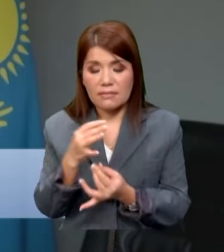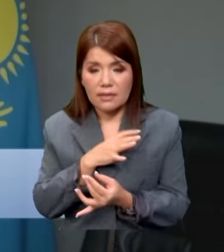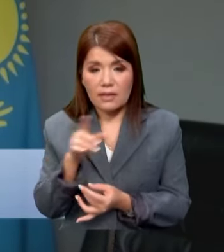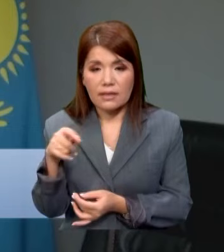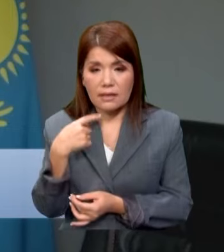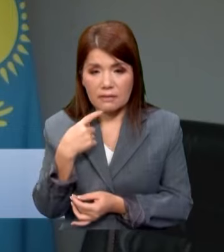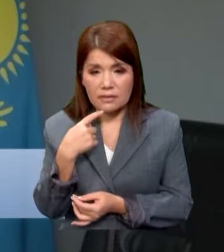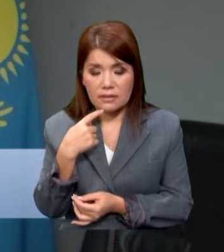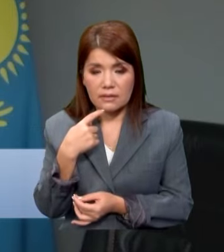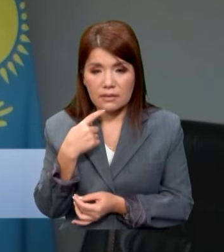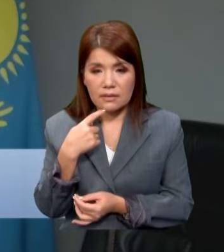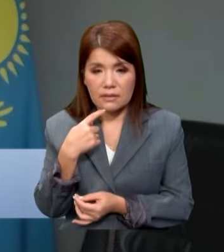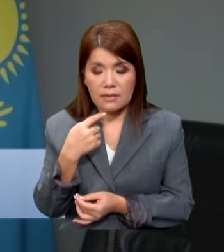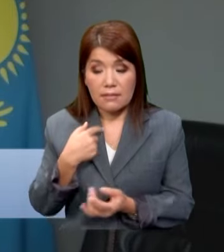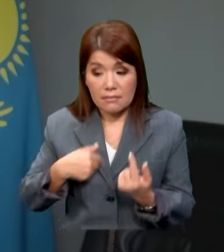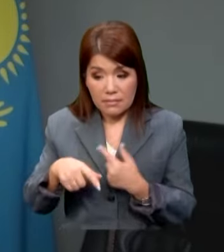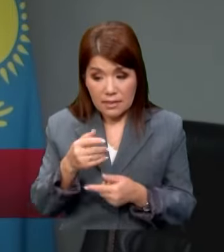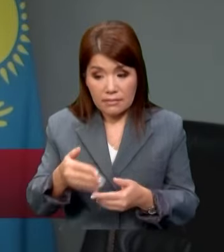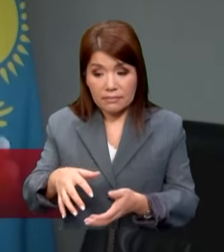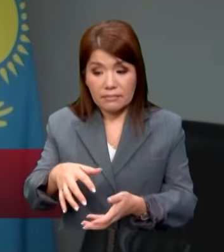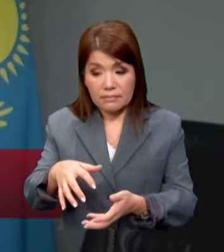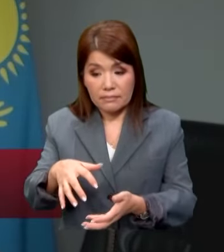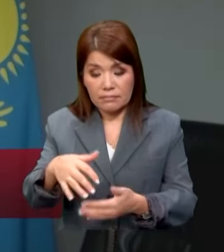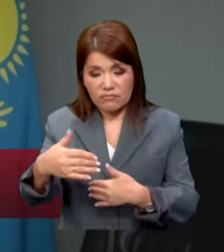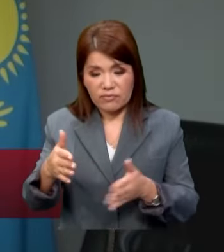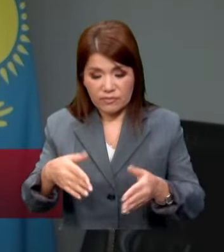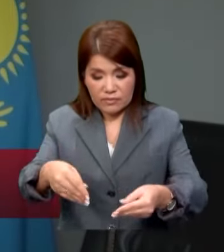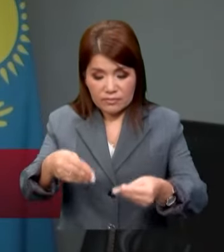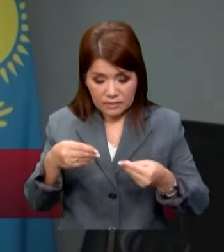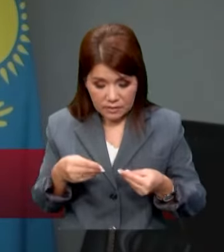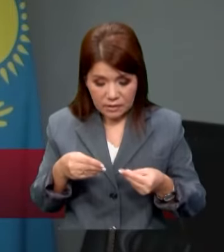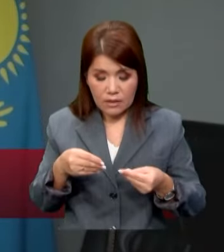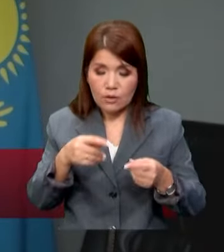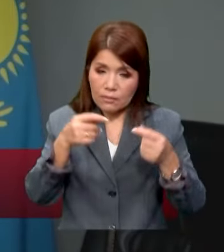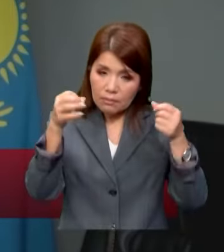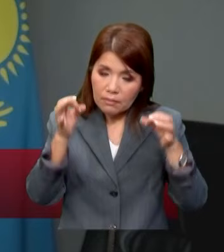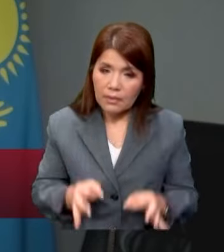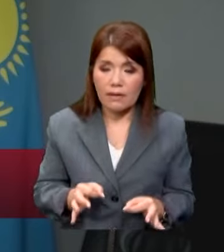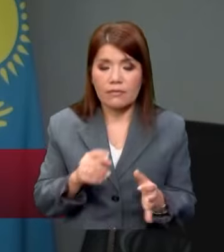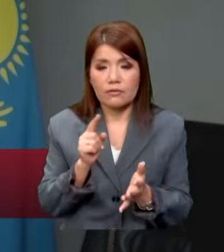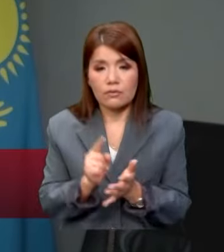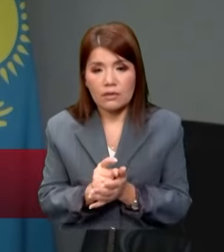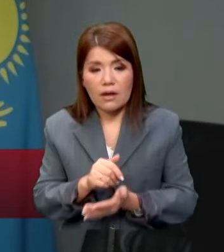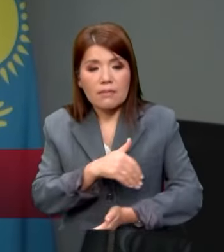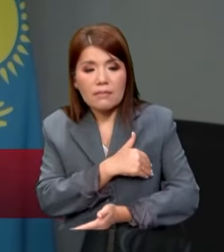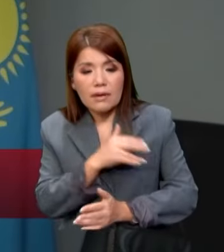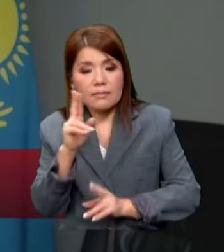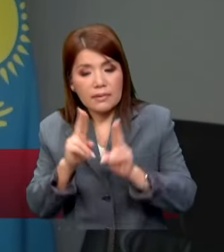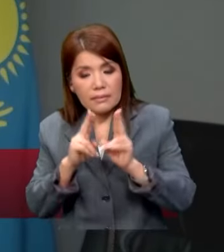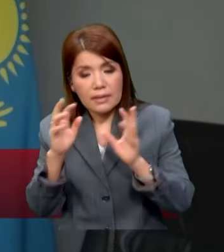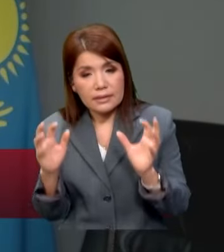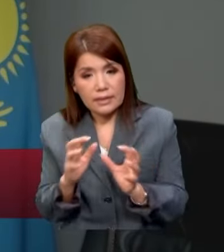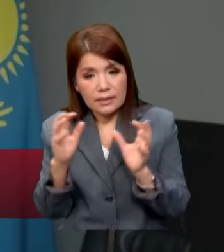айтады, бізге әкелген кезде олар коробканы дұрыс әкелу керек, оның температурный режимін